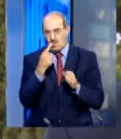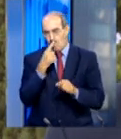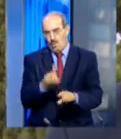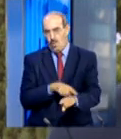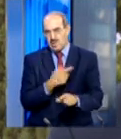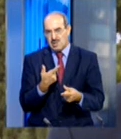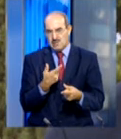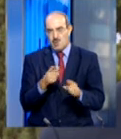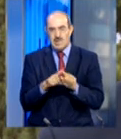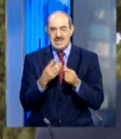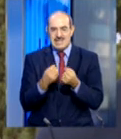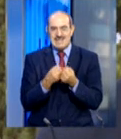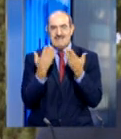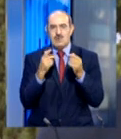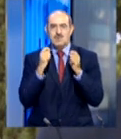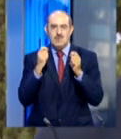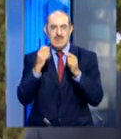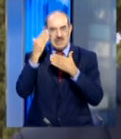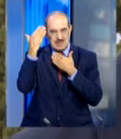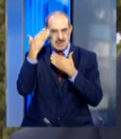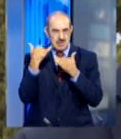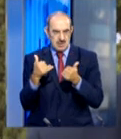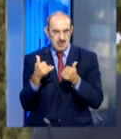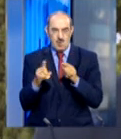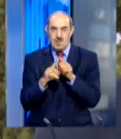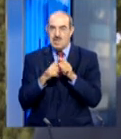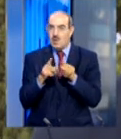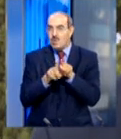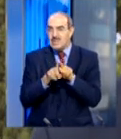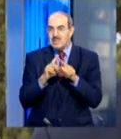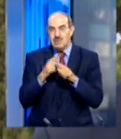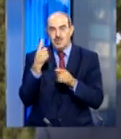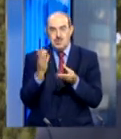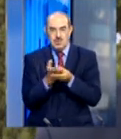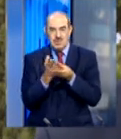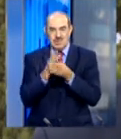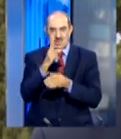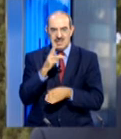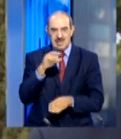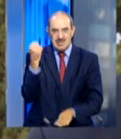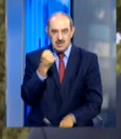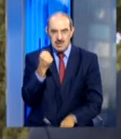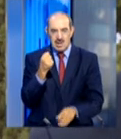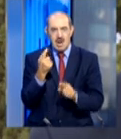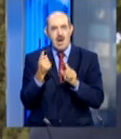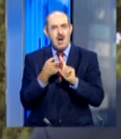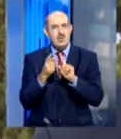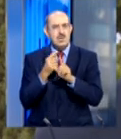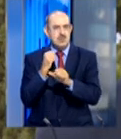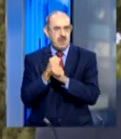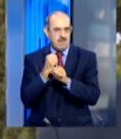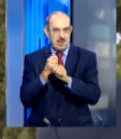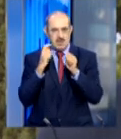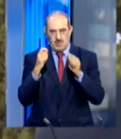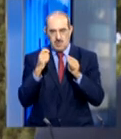سنين تطور السياسة الخارجية الجزائرية، يرتبط هو الآخر بقضية الصحراء الغربية التي تعد جوهر العمل الدبلوماسي على مستوى